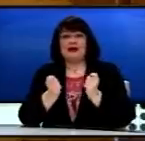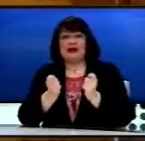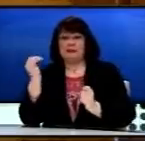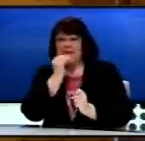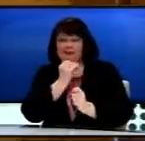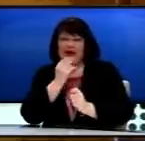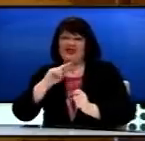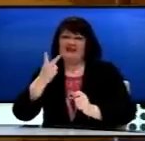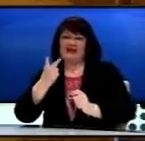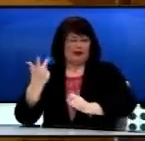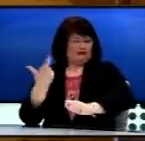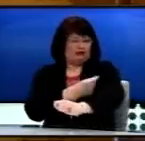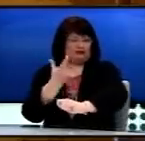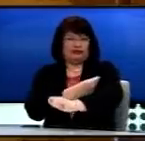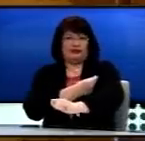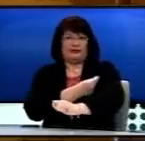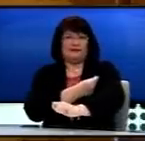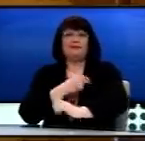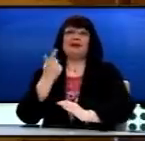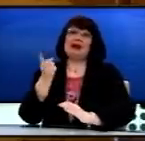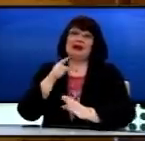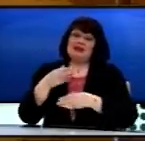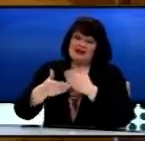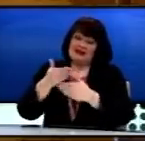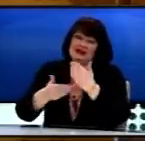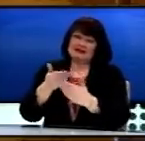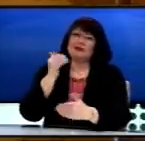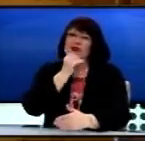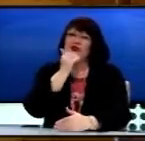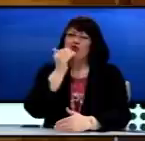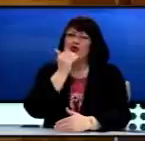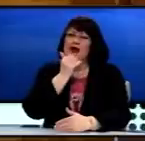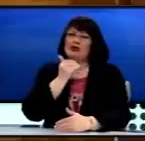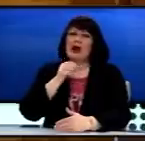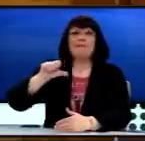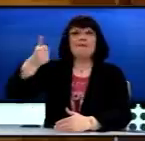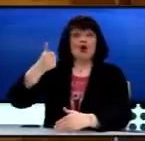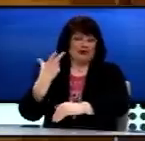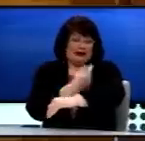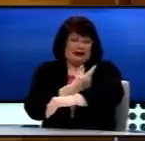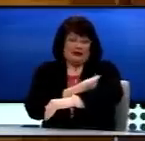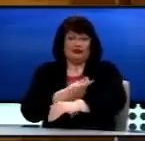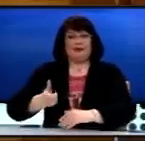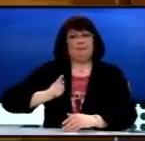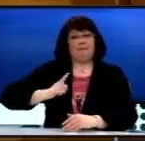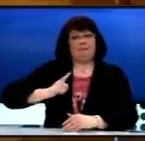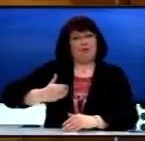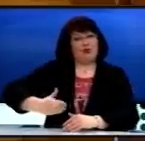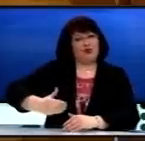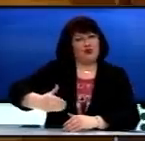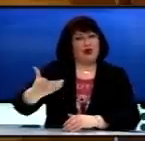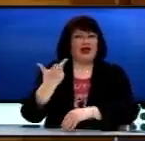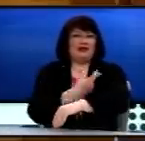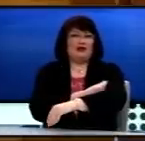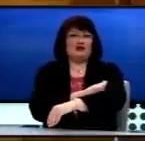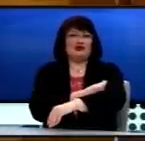δόση ή να προχωρήσουμε σε μια διαδικασία να κάνουμε όσο το δυνατόν πιο γρήγορα την πρώτη δόση και να περιμένουμε για τη δεύτερη, αυτό θα